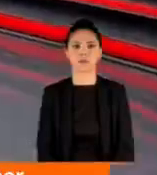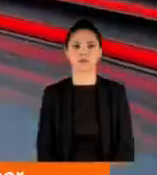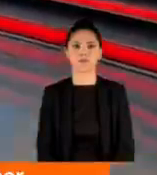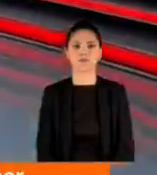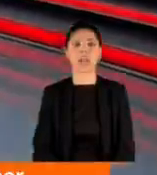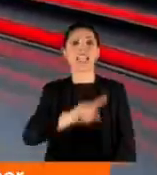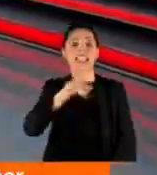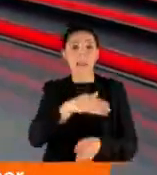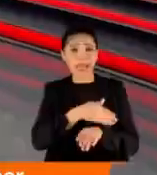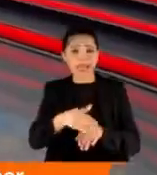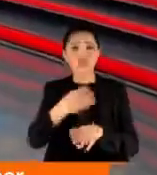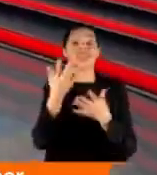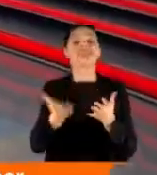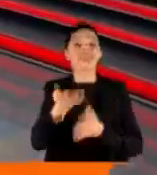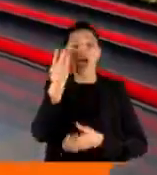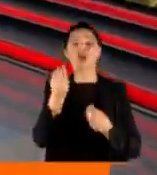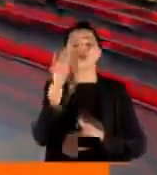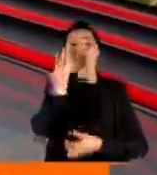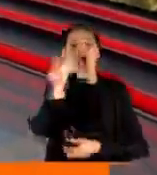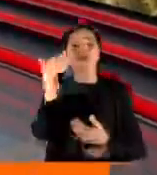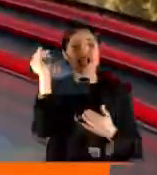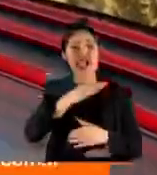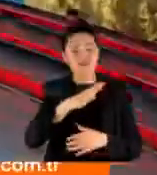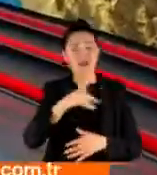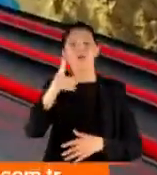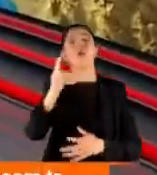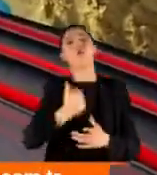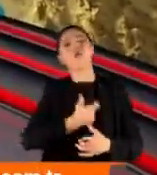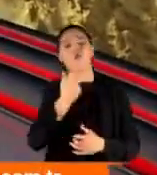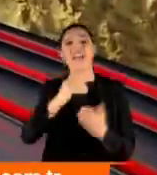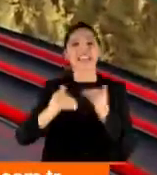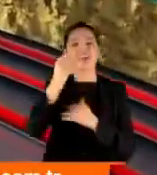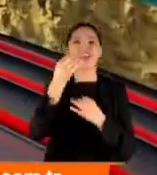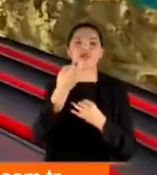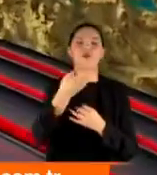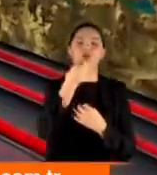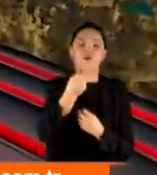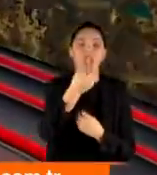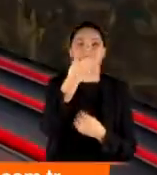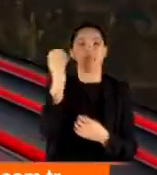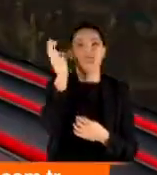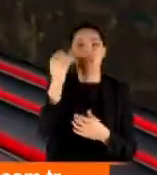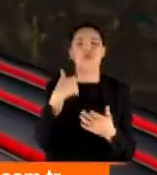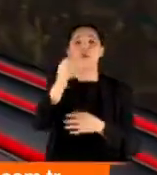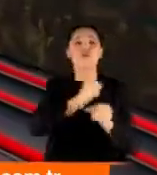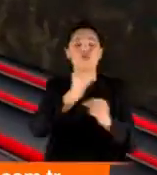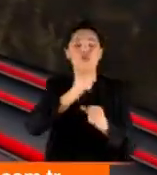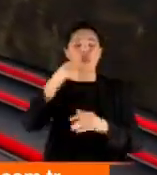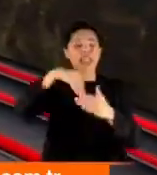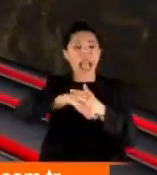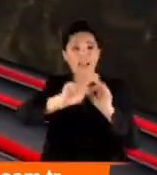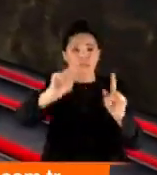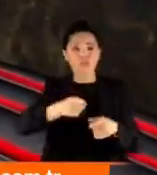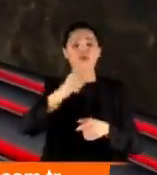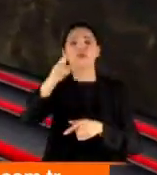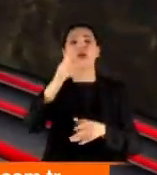Evet, zaman geçtikçe daha da güzel haberler geliyor. Umarız da gelmeye devam edecek. Enkaz altındakilere ulaşma çabası devam ediyor. Şimdi Gamze ile